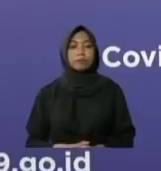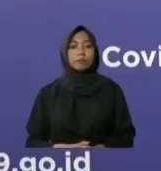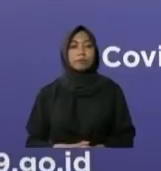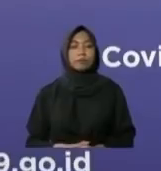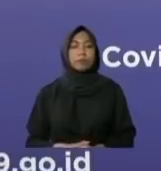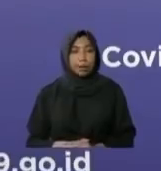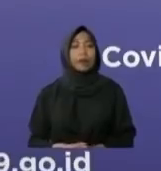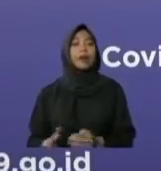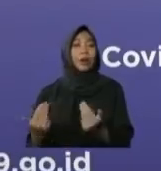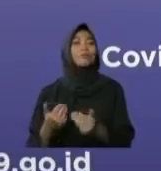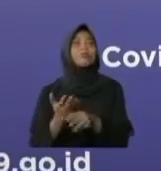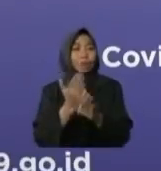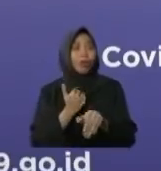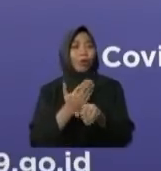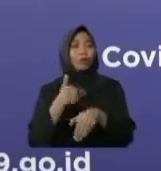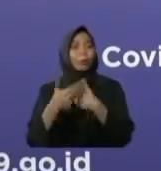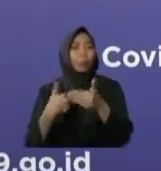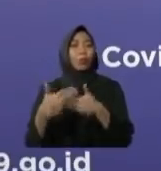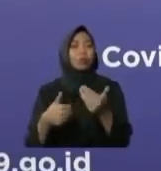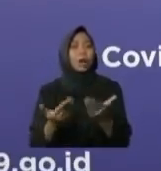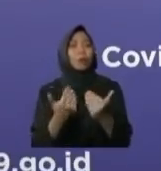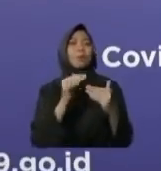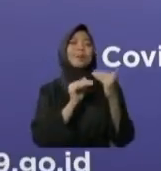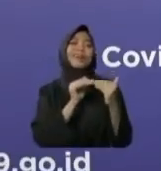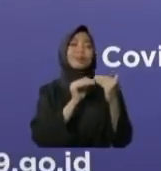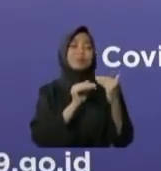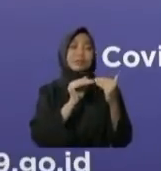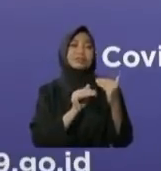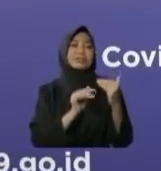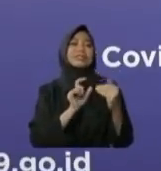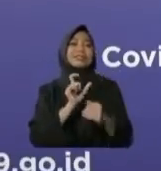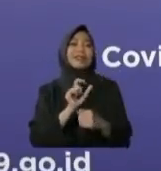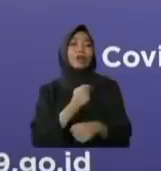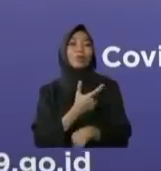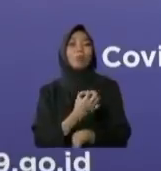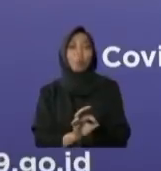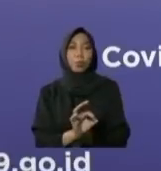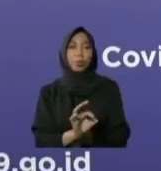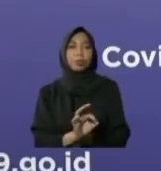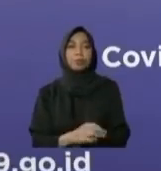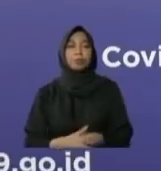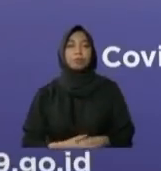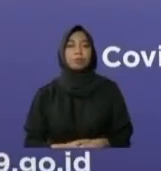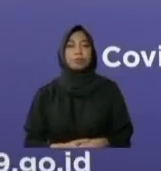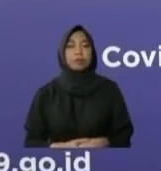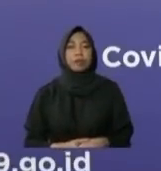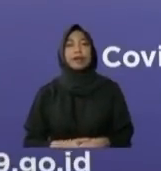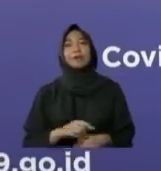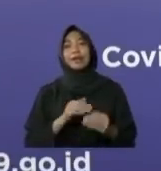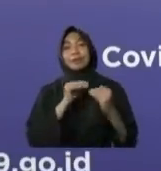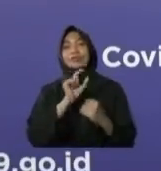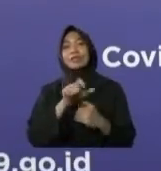untuk merubah untuk beradaptasi di dalam cara kehidupan kita dengan rajin mencuci